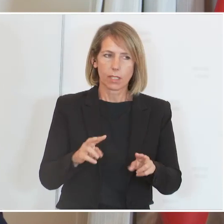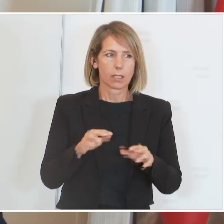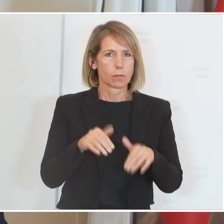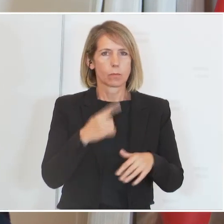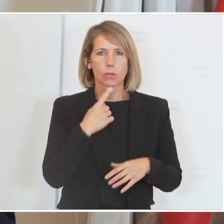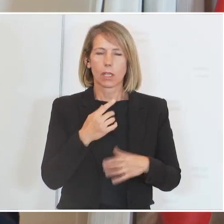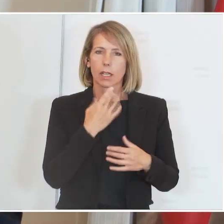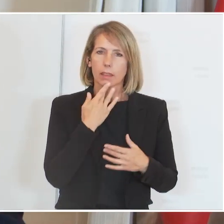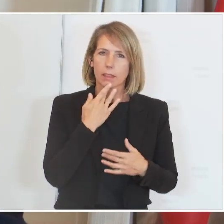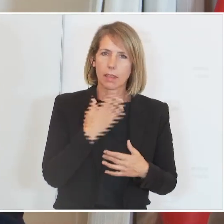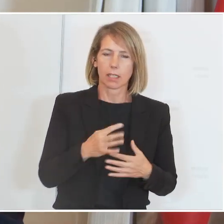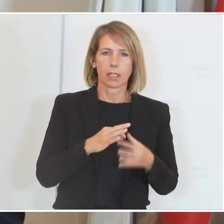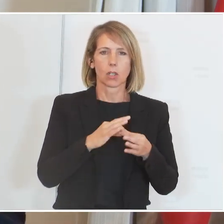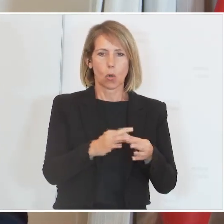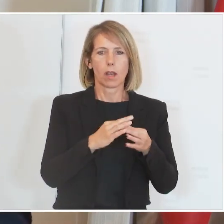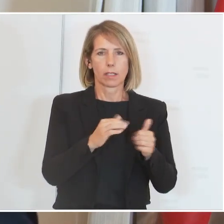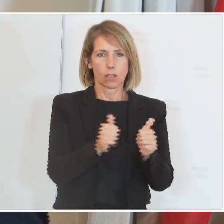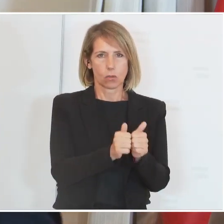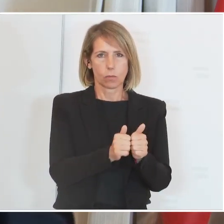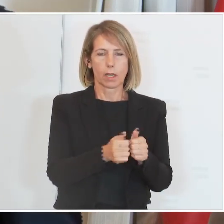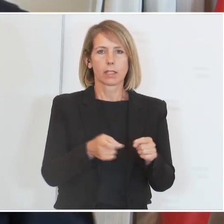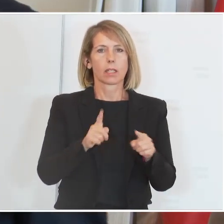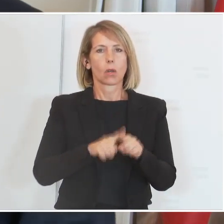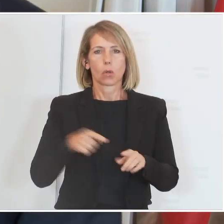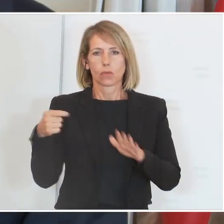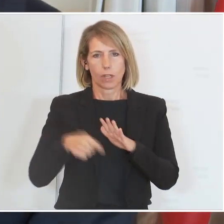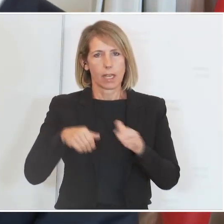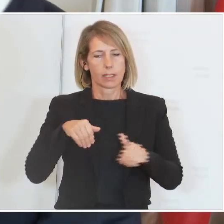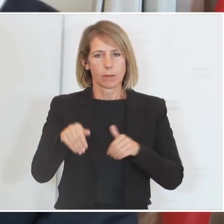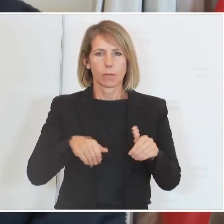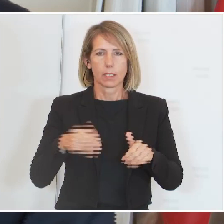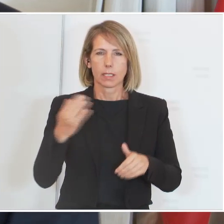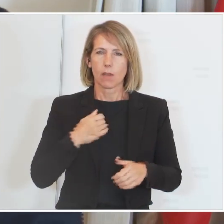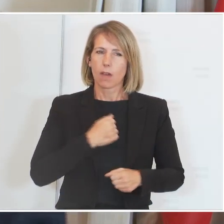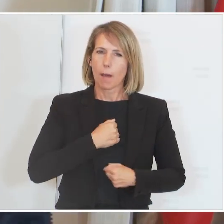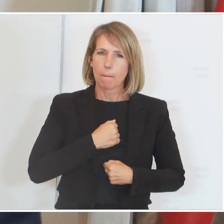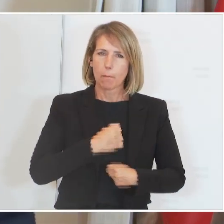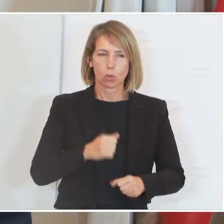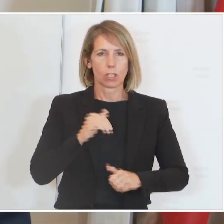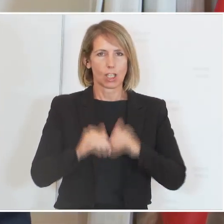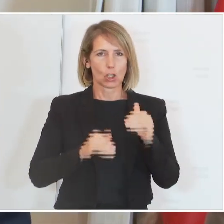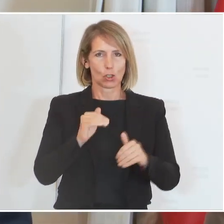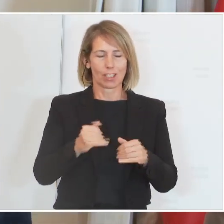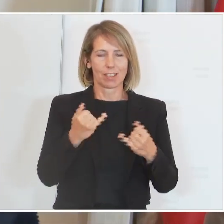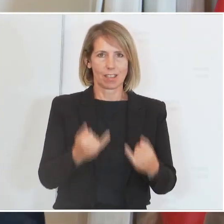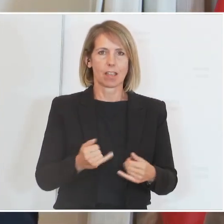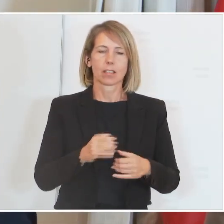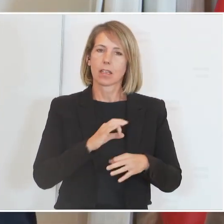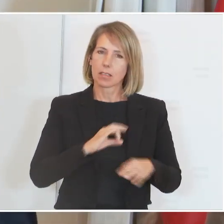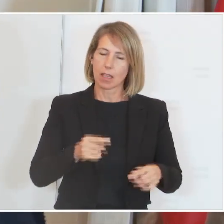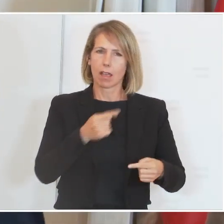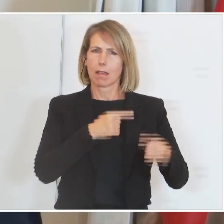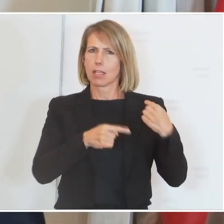dem Koalitionspartner, dem Finanzminister. Es war das ein historischer Schritt, es war das ein mutiger Schritt. Wir haben in den